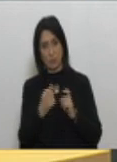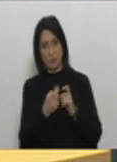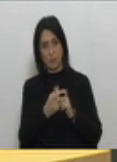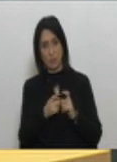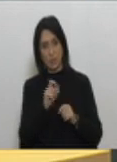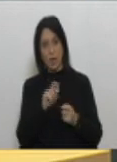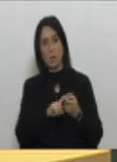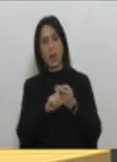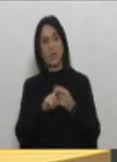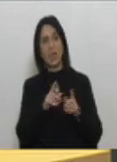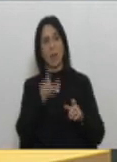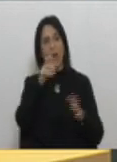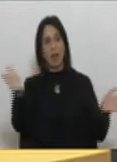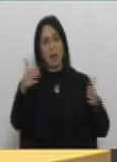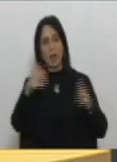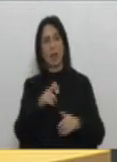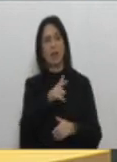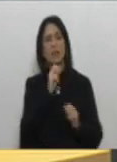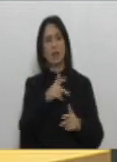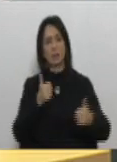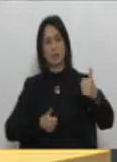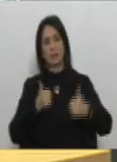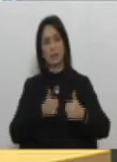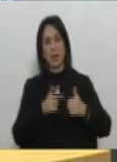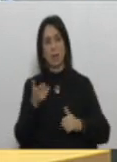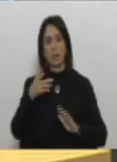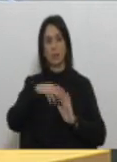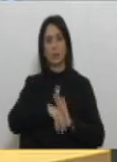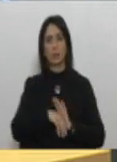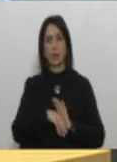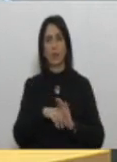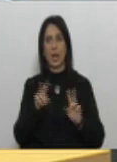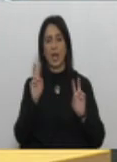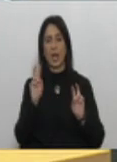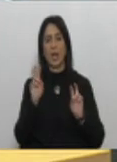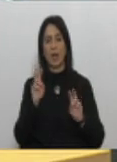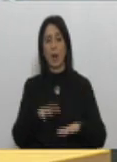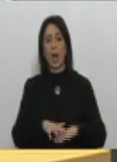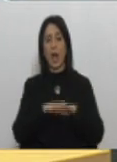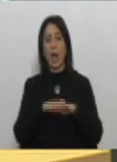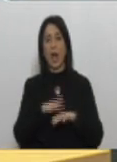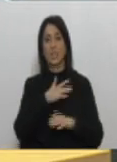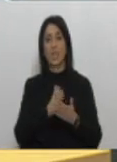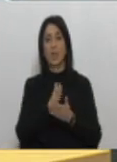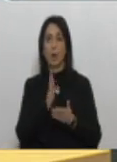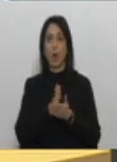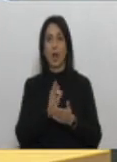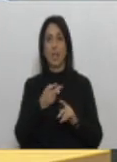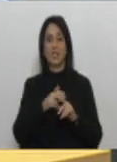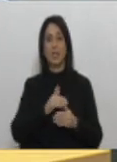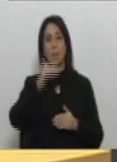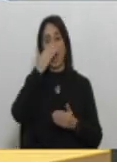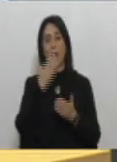გვასწავლოთ? და შემთხვევით მათ შორის ამ ეგრეთ წოდებული აქციების დამსახურება ხომ არ არის ის